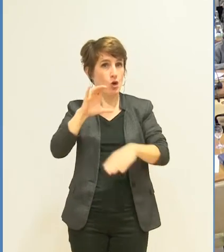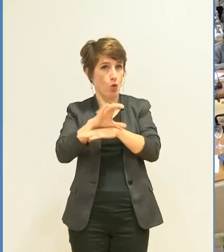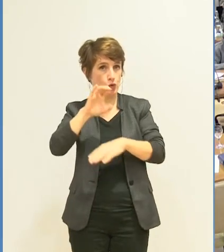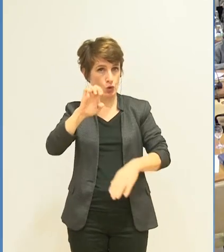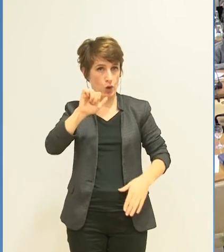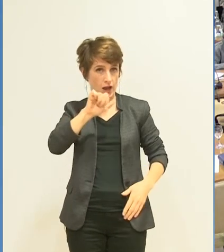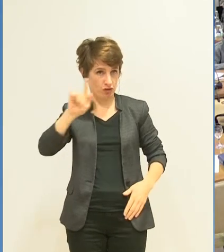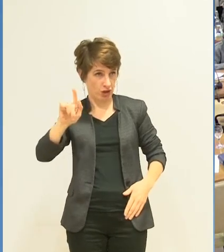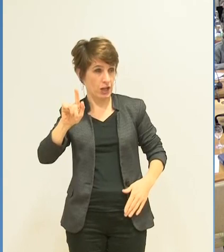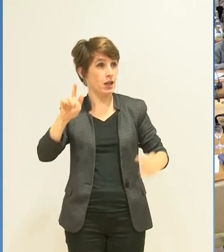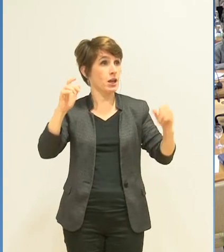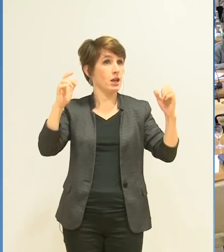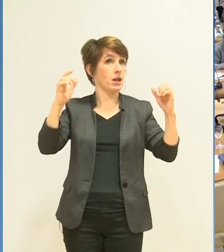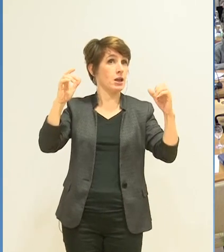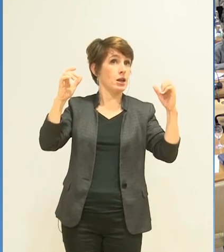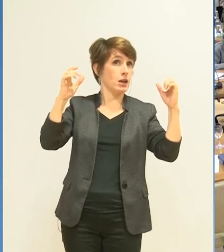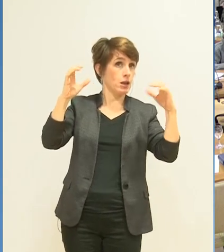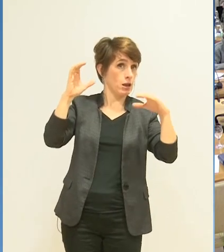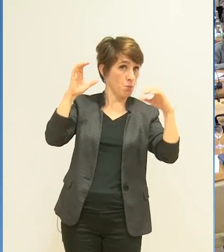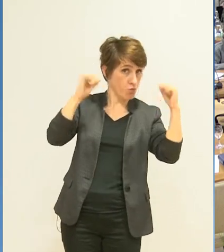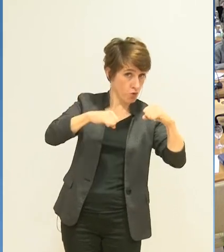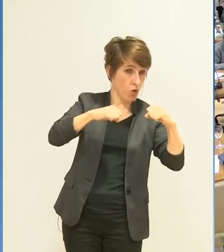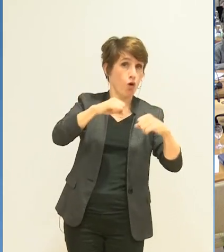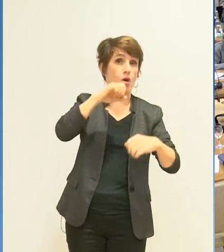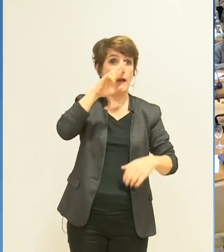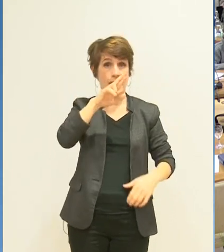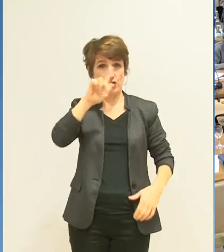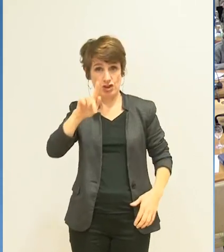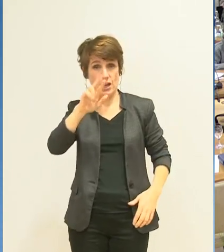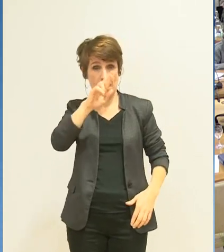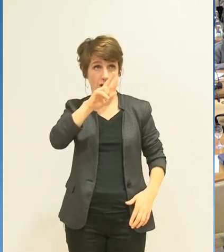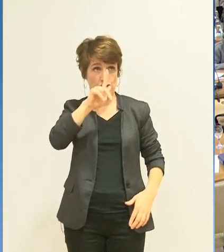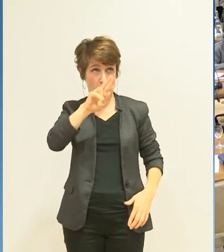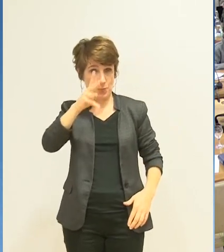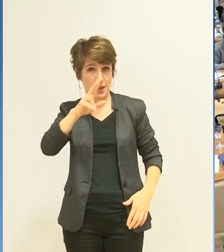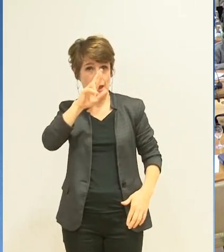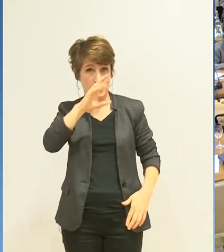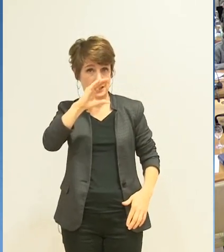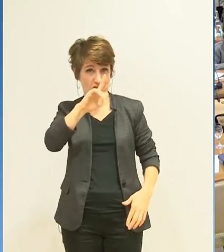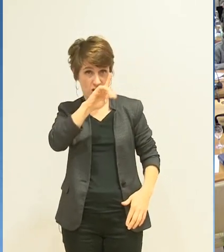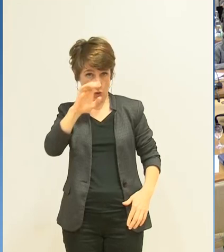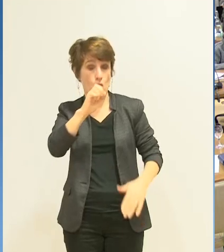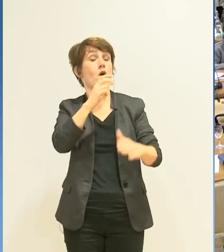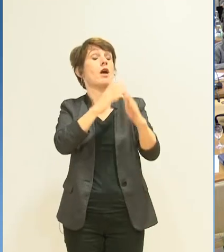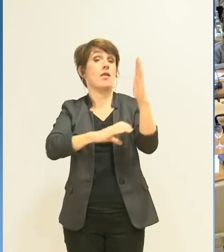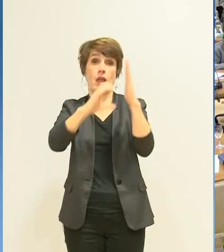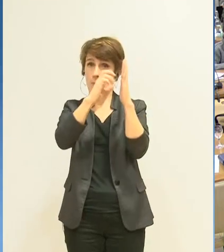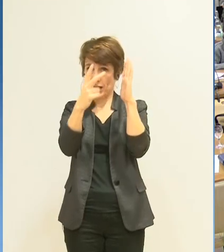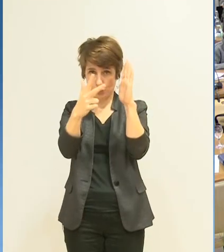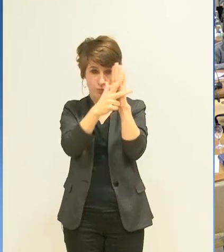qui votent pour rgr gpr cge délibération adoptée